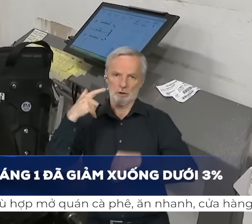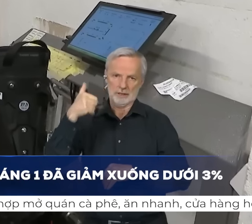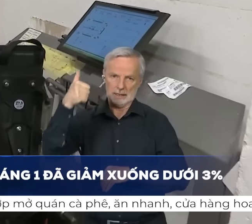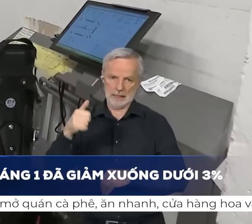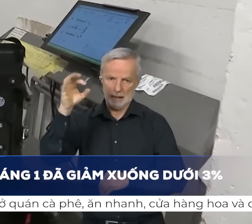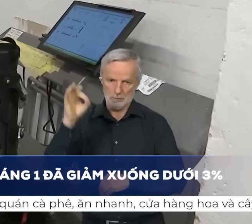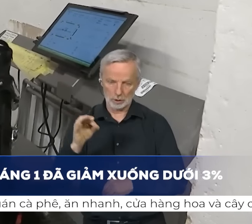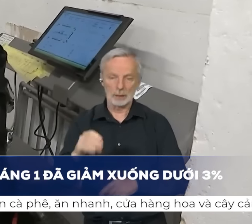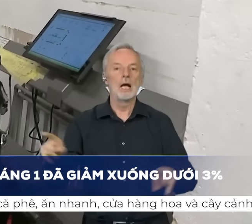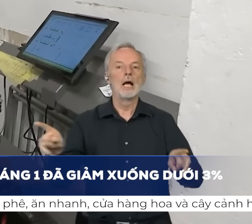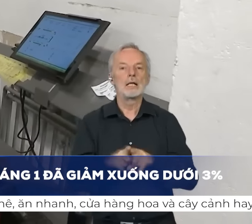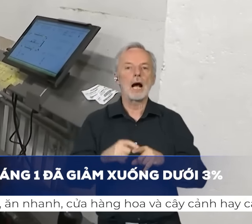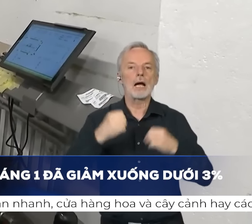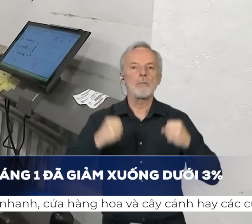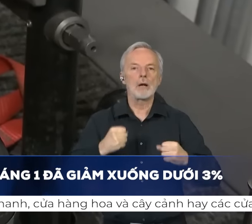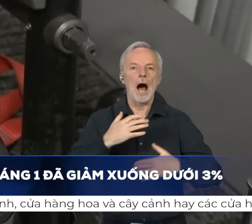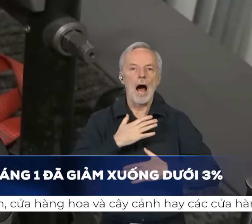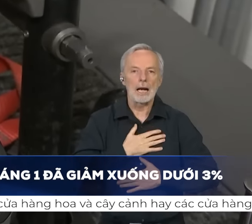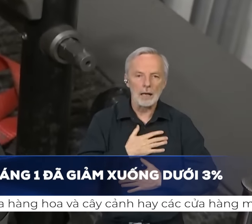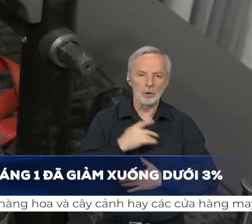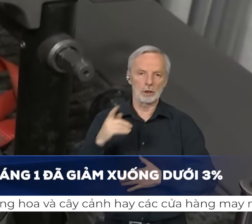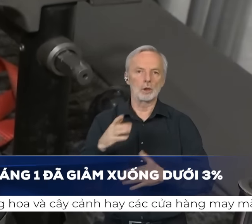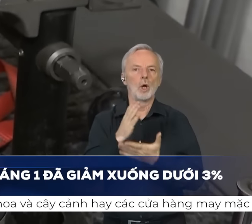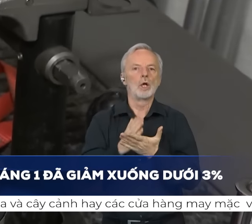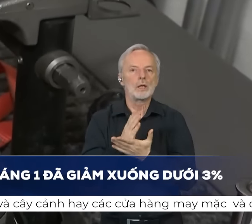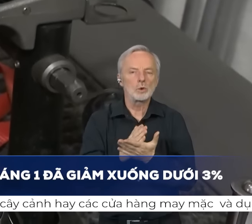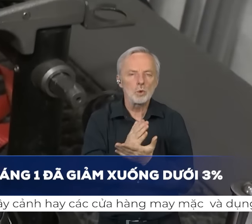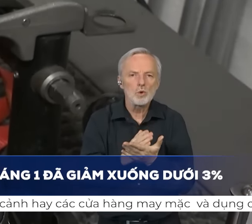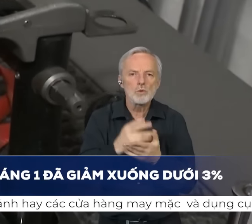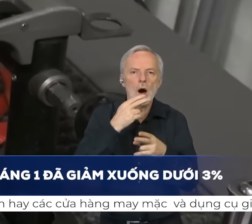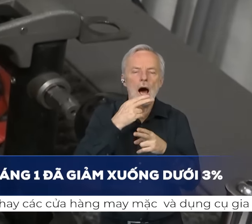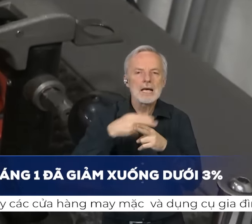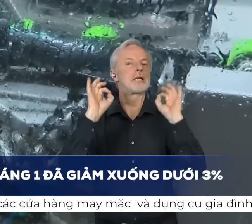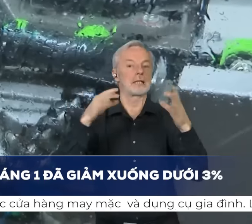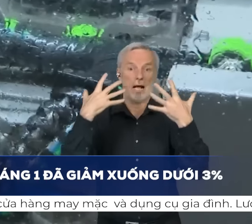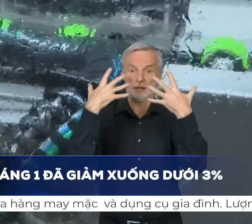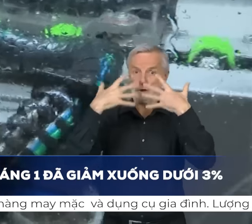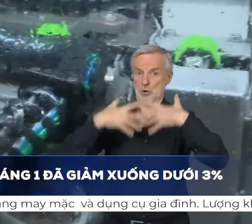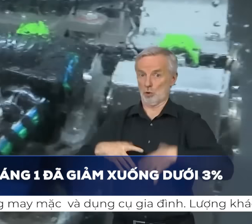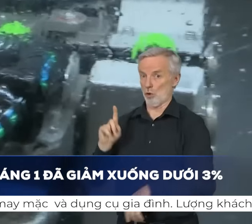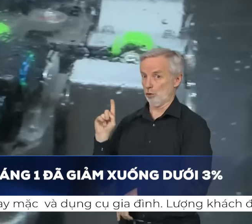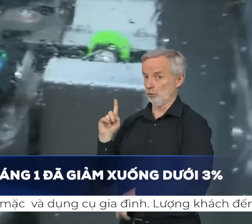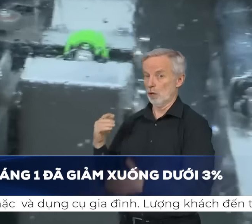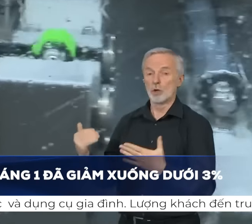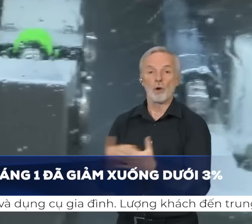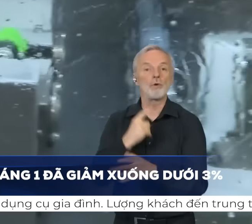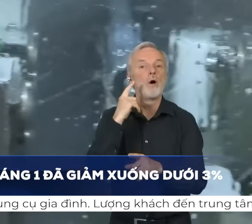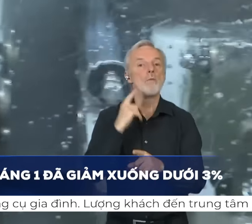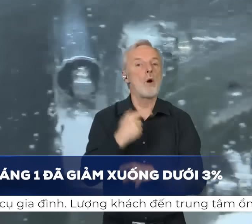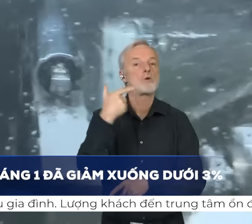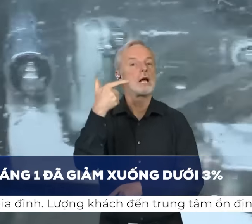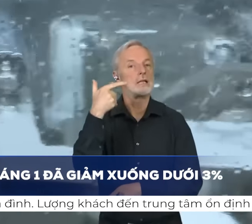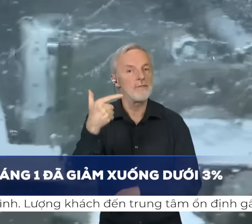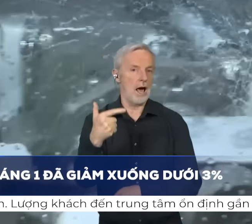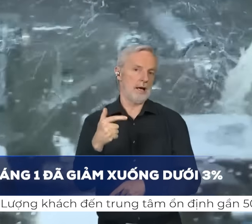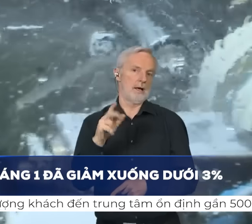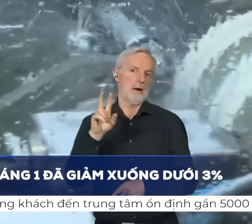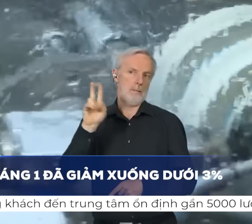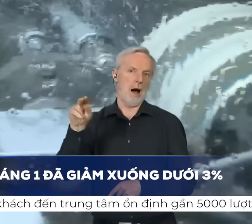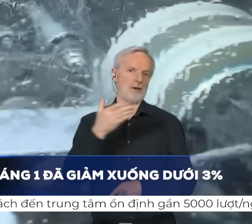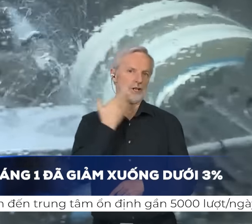cửa hàng bán đồ và cho thuê đồ trượt tuyết ở Radochin cũng tăng giá, do tại đó có một thiết bị đặc biệt và cần đầu tư lớn, nhưng mức tăng giá chỉ trong khoảng